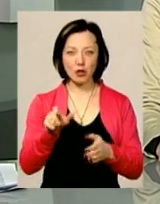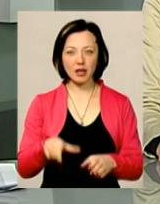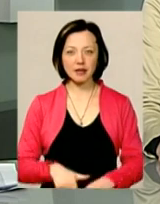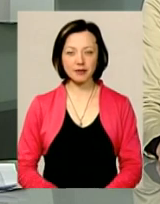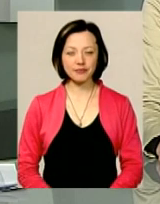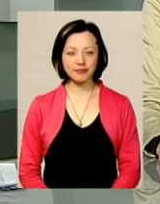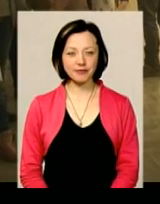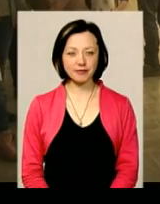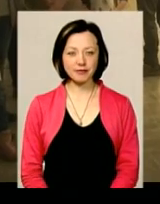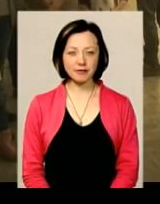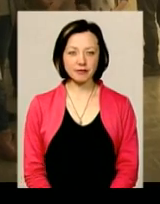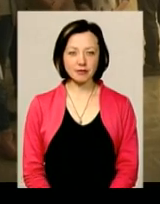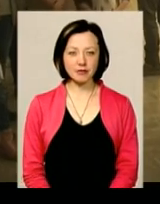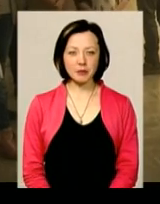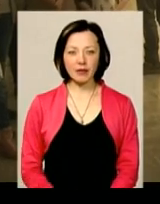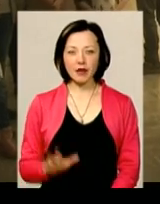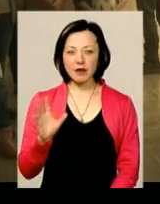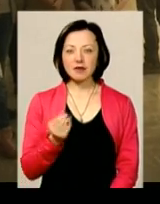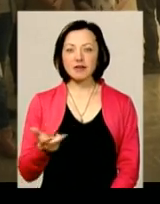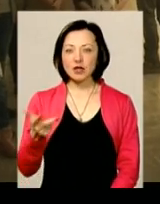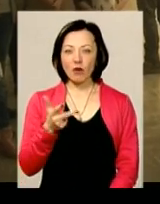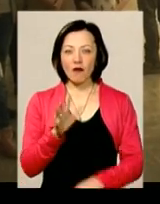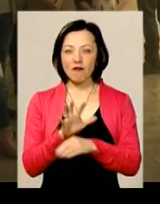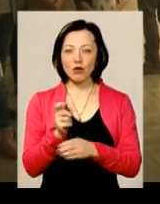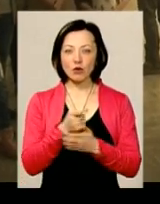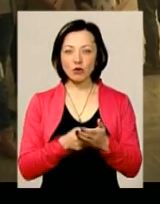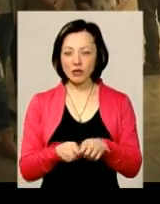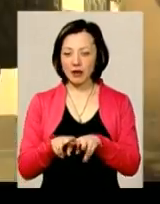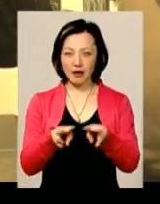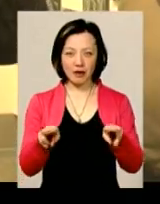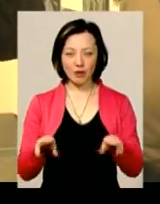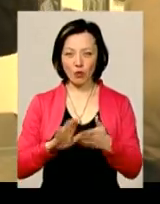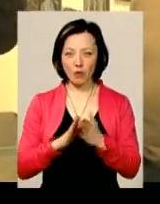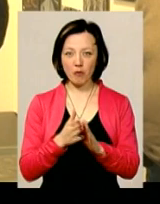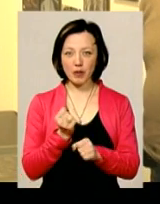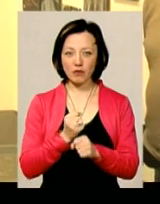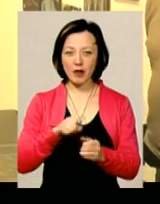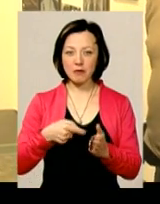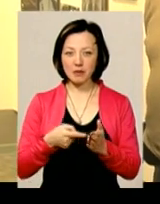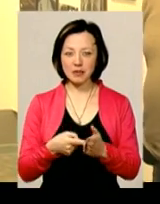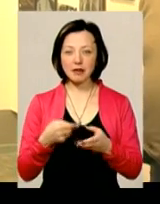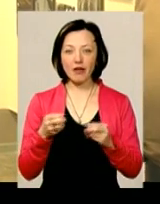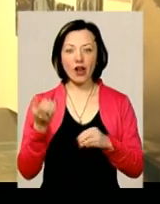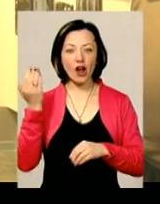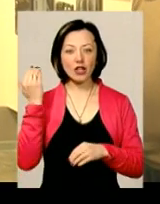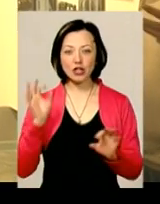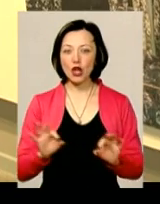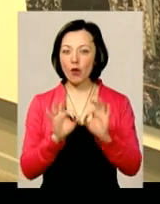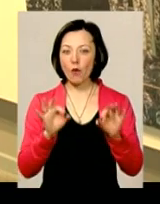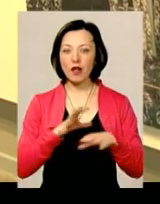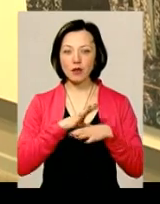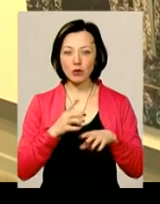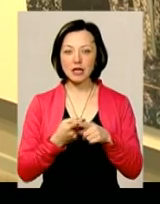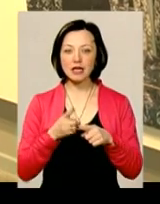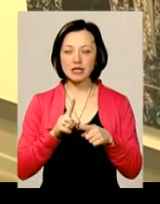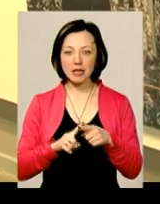Захарчук. Усі 3 фотохудожників були в рівних умовах, працювали у місті, в якому вони раніше ніколи не були. І саме